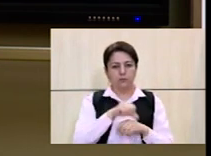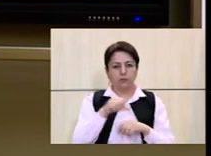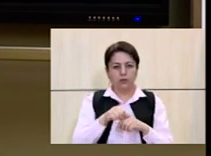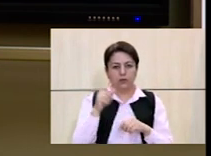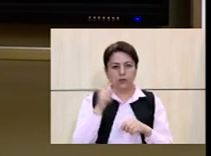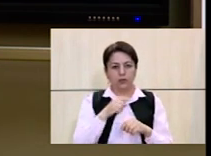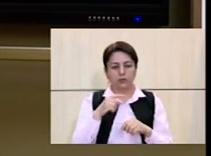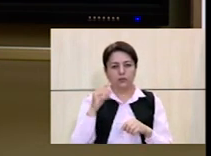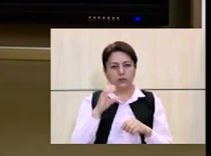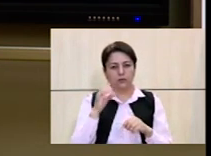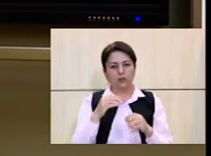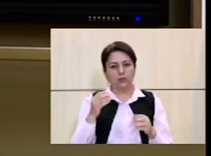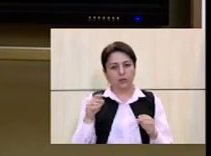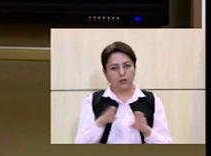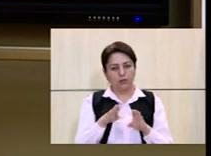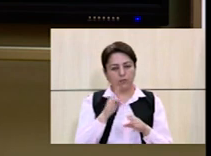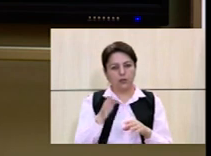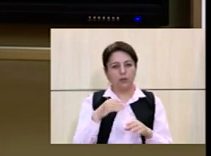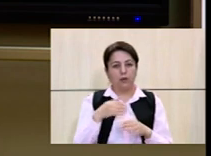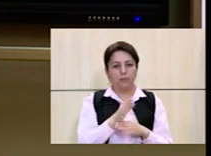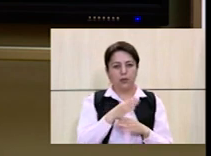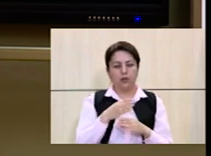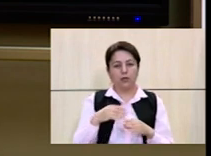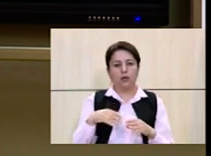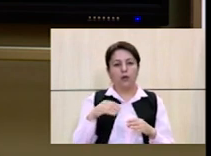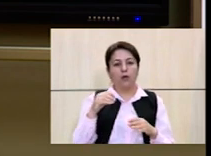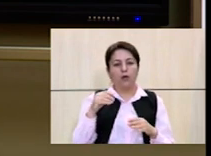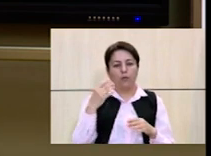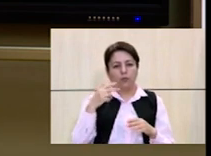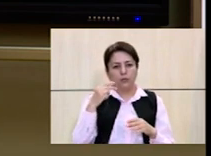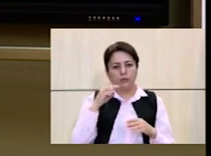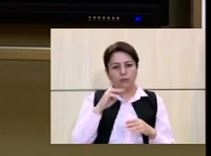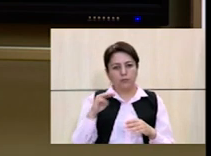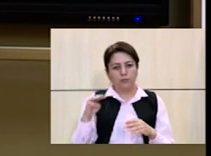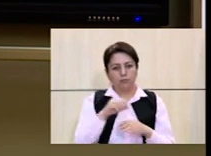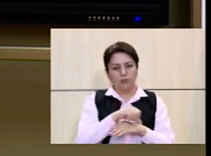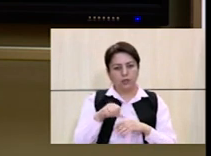sekundga teng. Baliq 30 metr taqsim sekund bilan pastga tushar ekan.